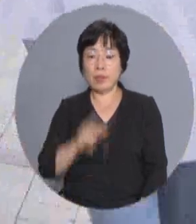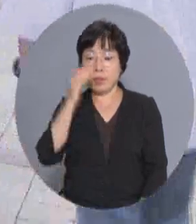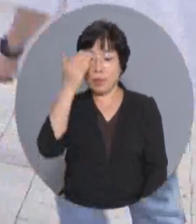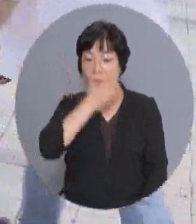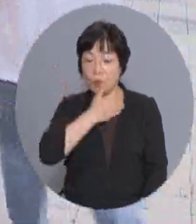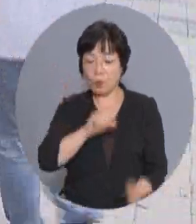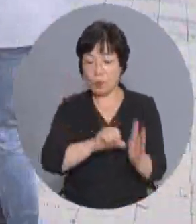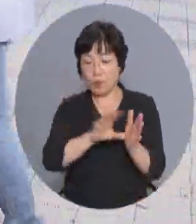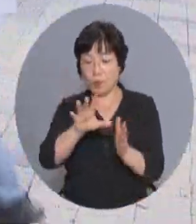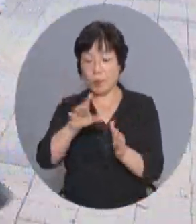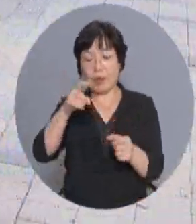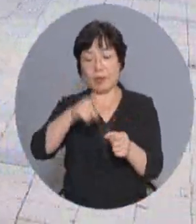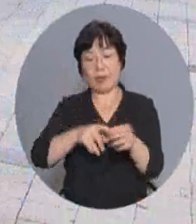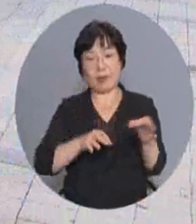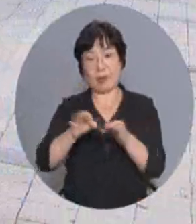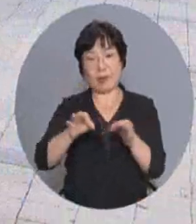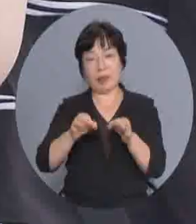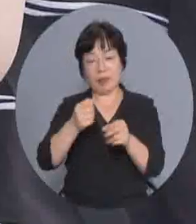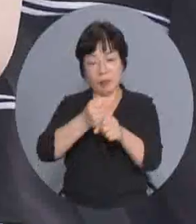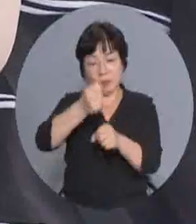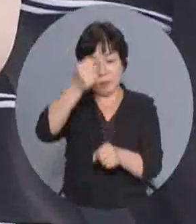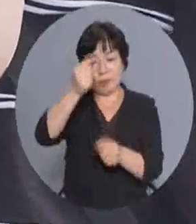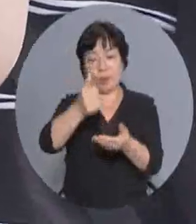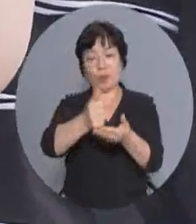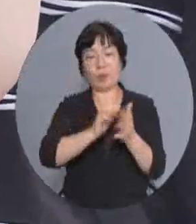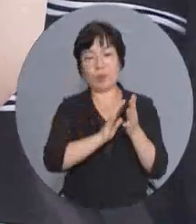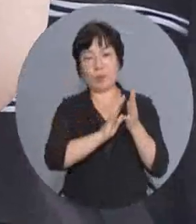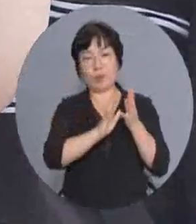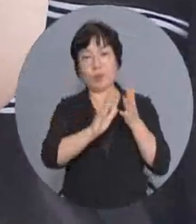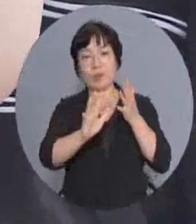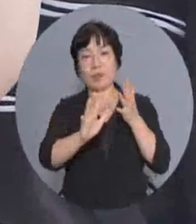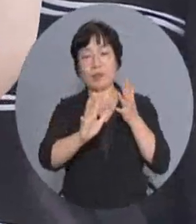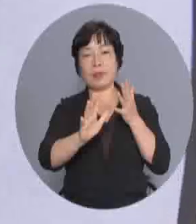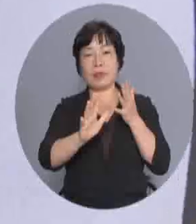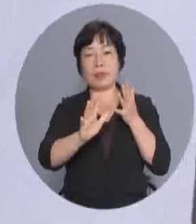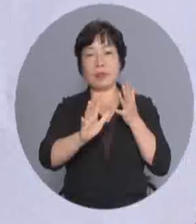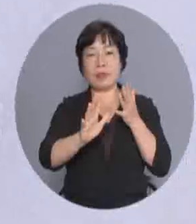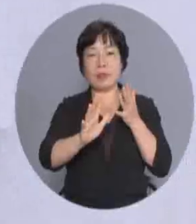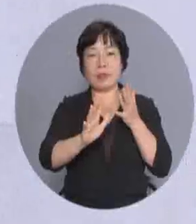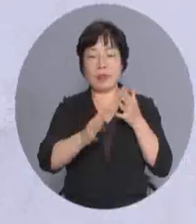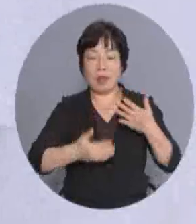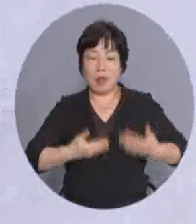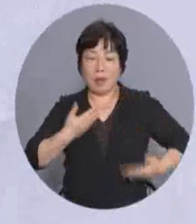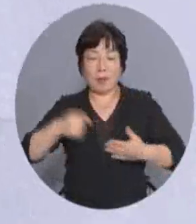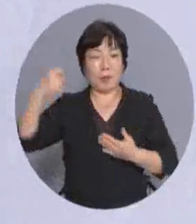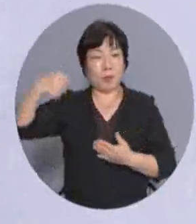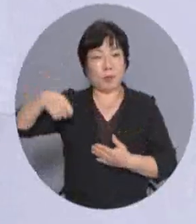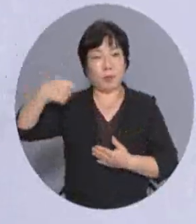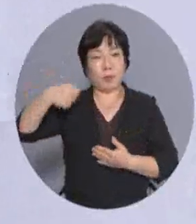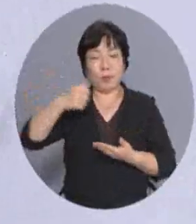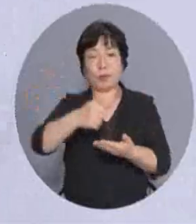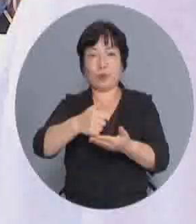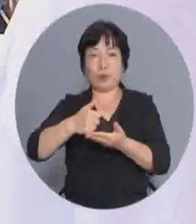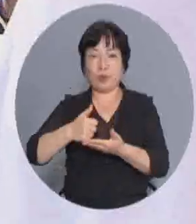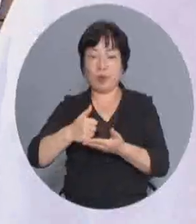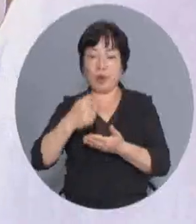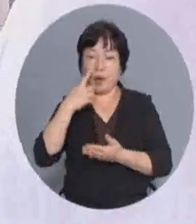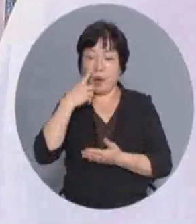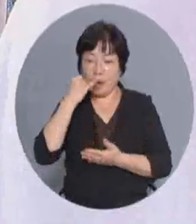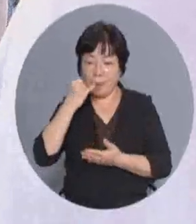여수의 유명 찹쌀떡 가게에 양산을 쓴 손님들이 긴 줄을 이룹니다. 바쁘게 부채질을 하는 손님들, 엄마